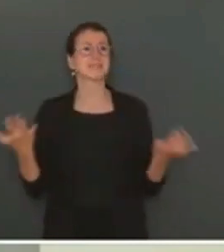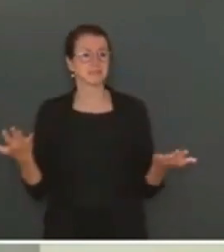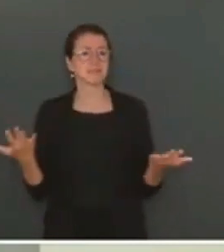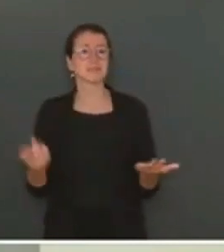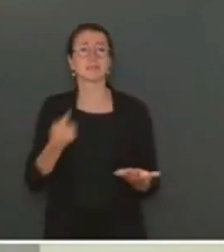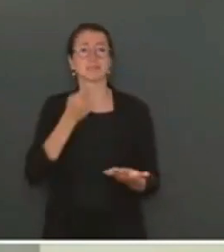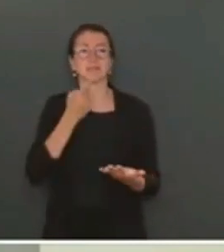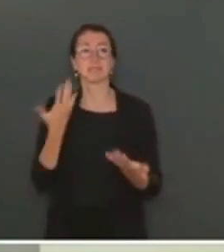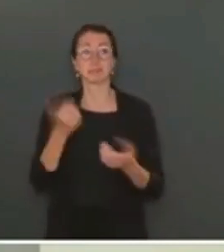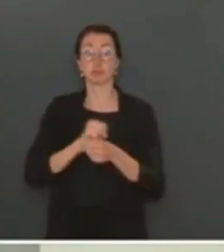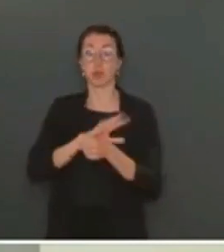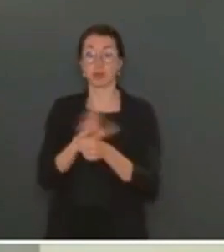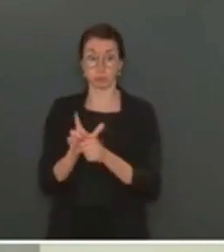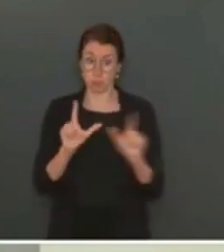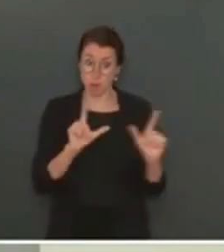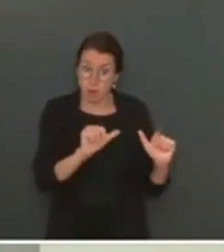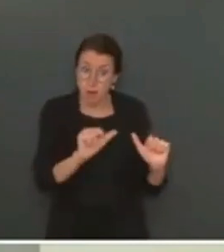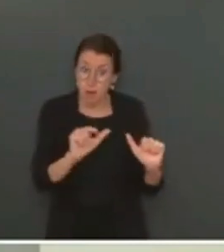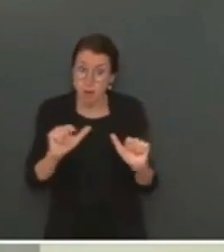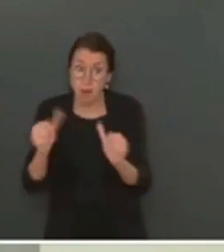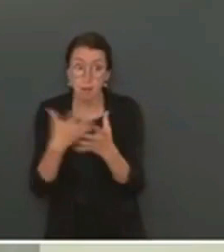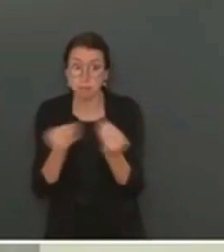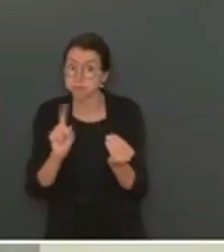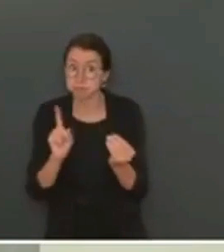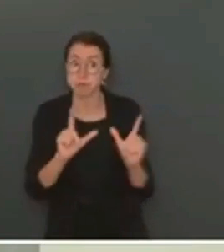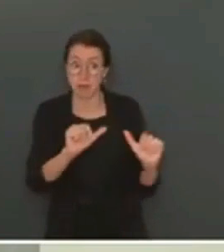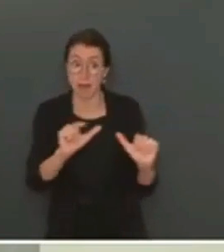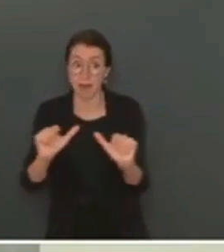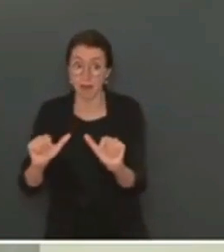active, bien que contrôlée.